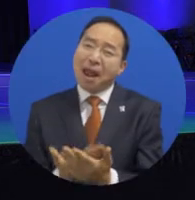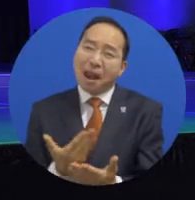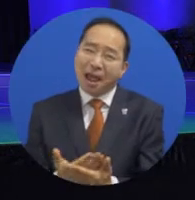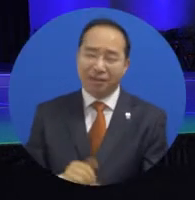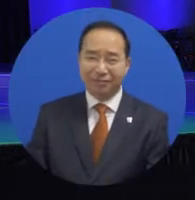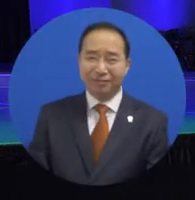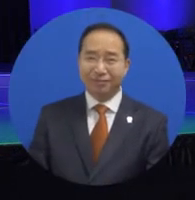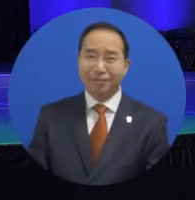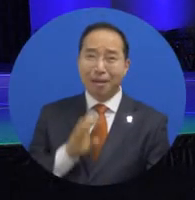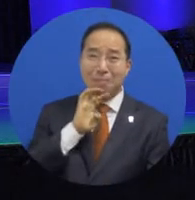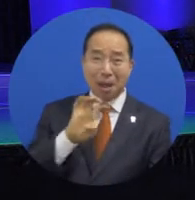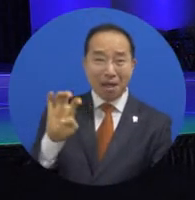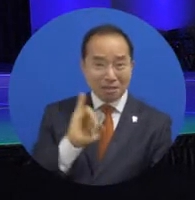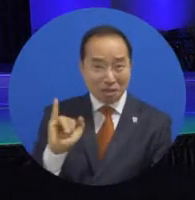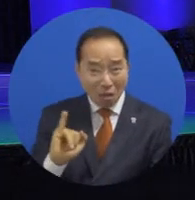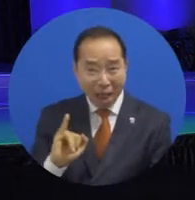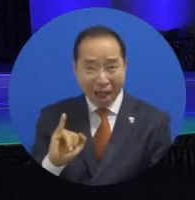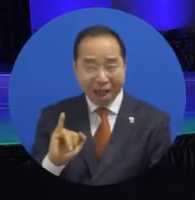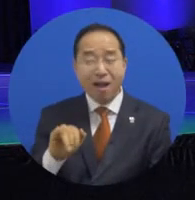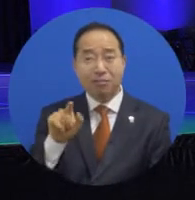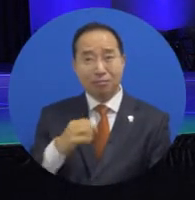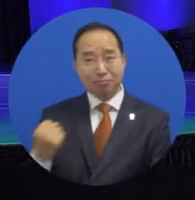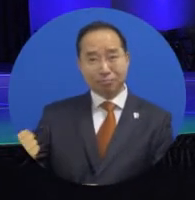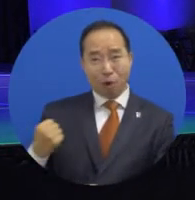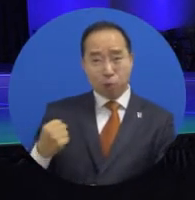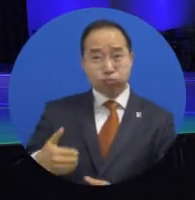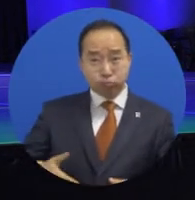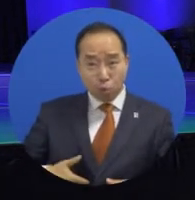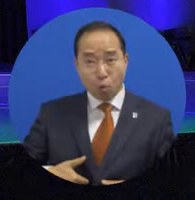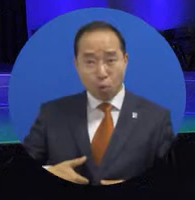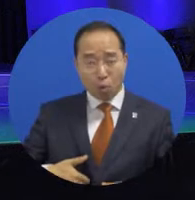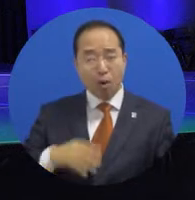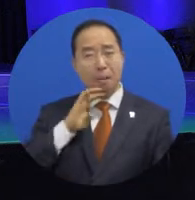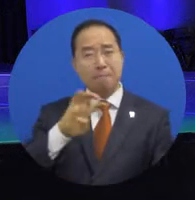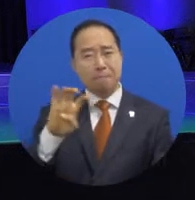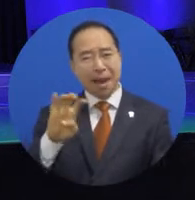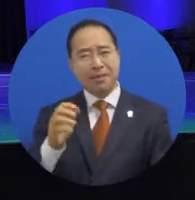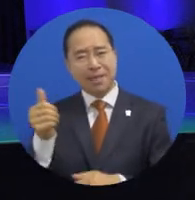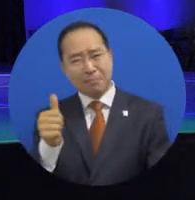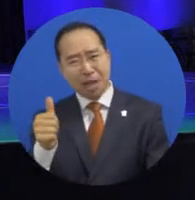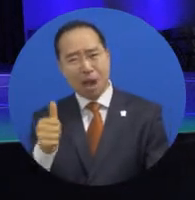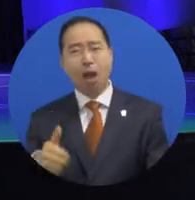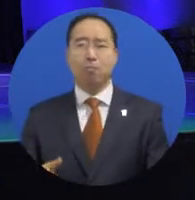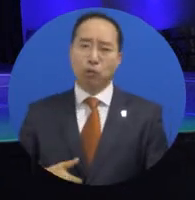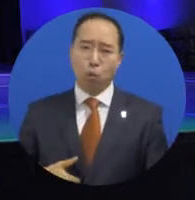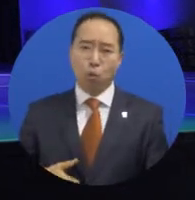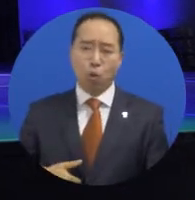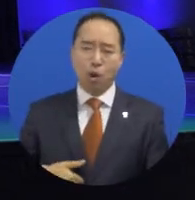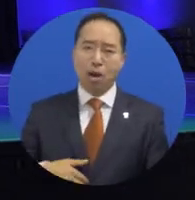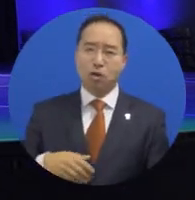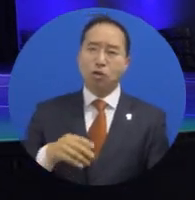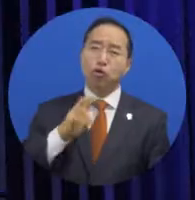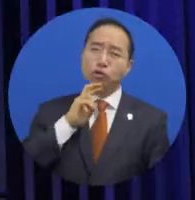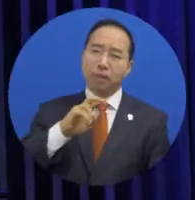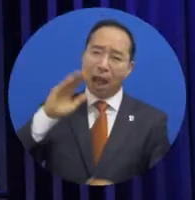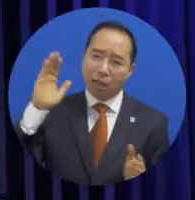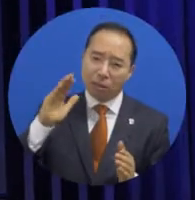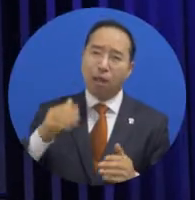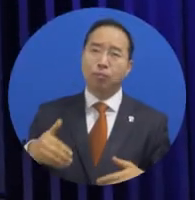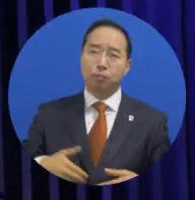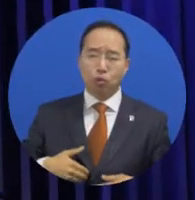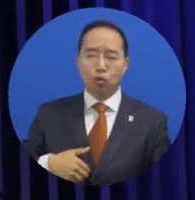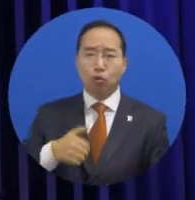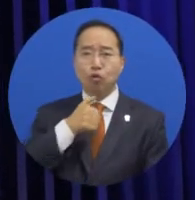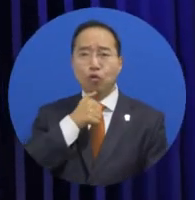마흔 여자만 체력이 필요하냐? 마흔 남자도 체력이 필요하다. 20살 학생도 체력이 필요하다.